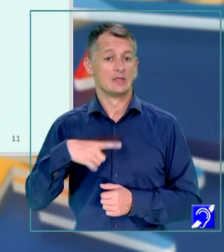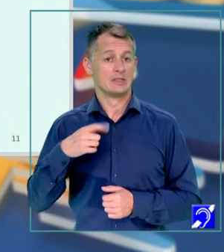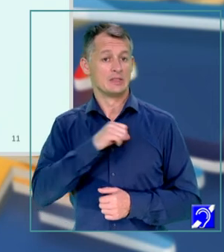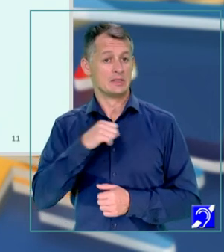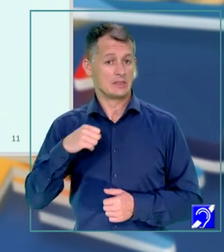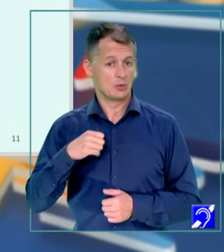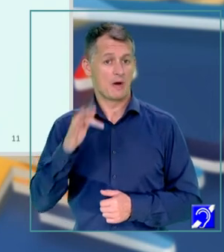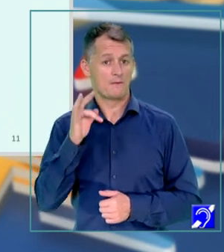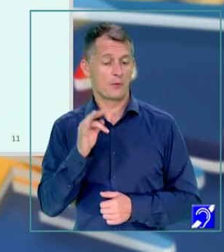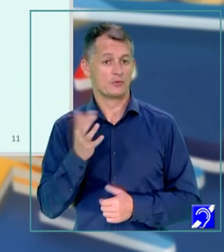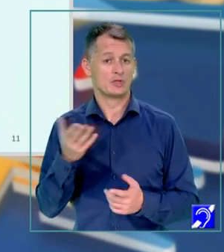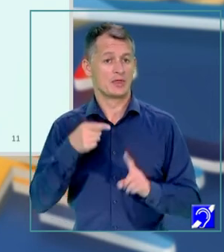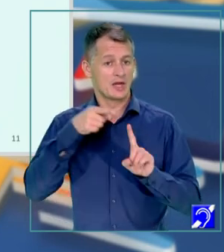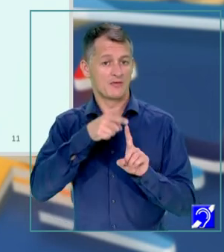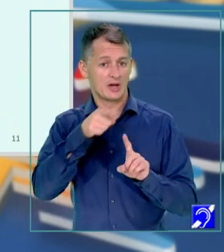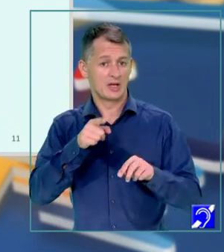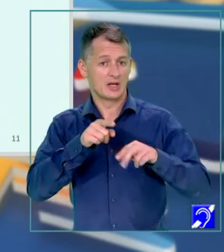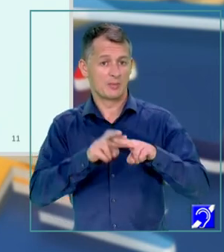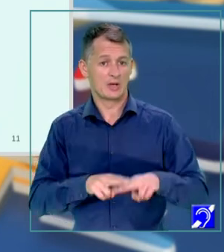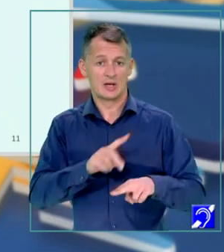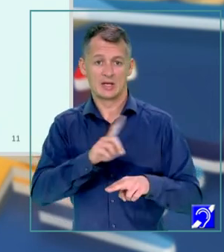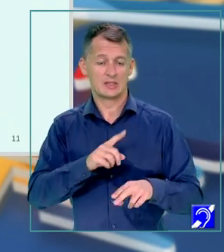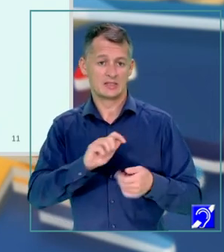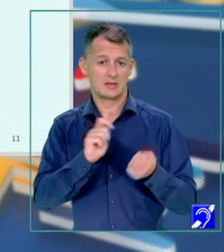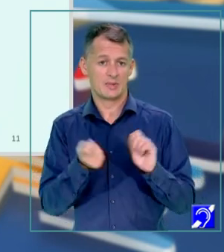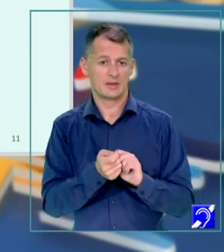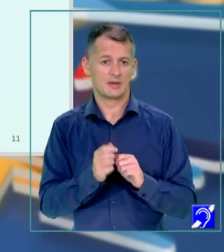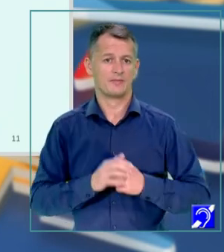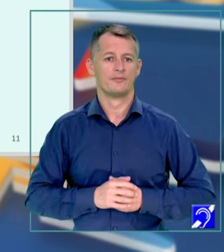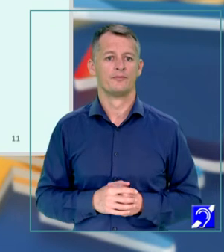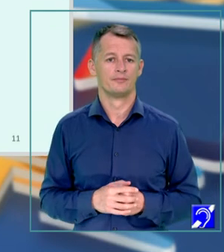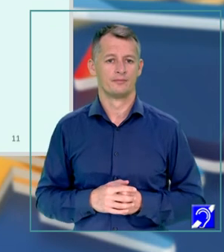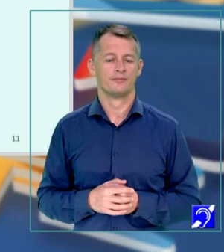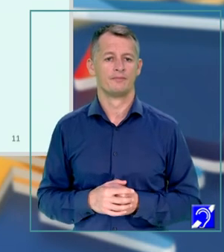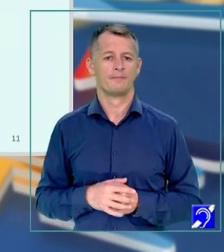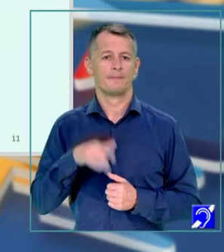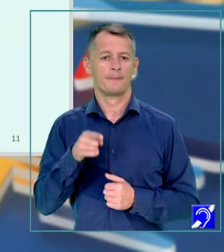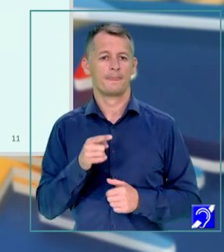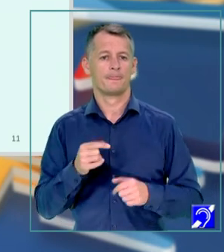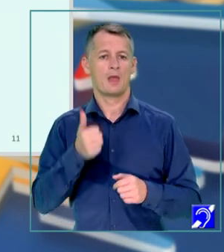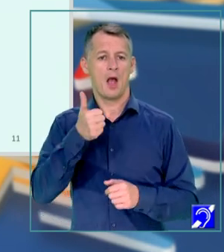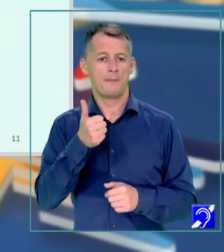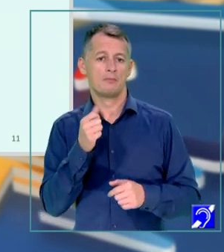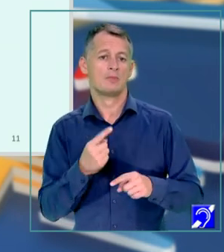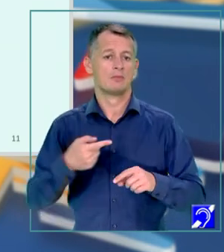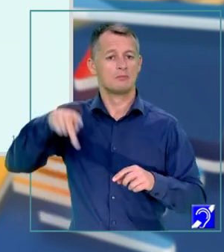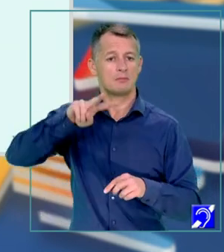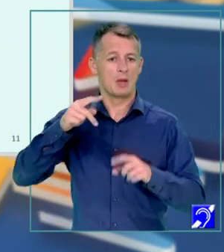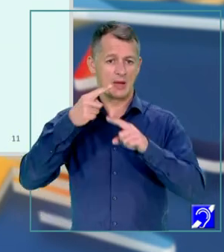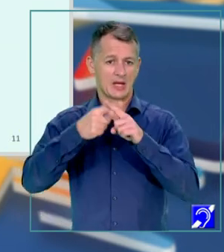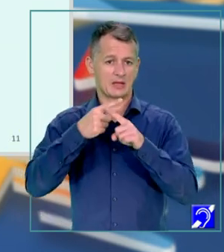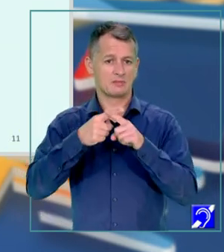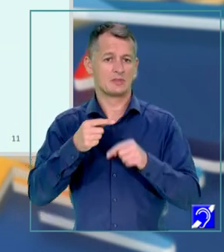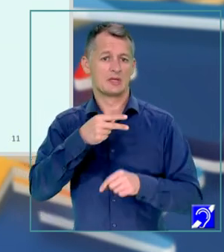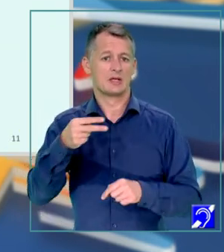prin derivare rămâne neschimbată de asemenea funcție esențială în baza o are care a mic mai mare stii ca zero diferit de